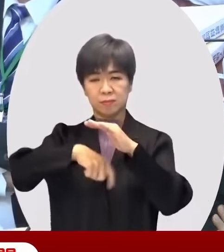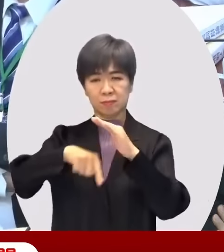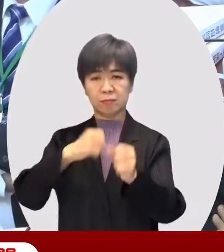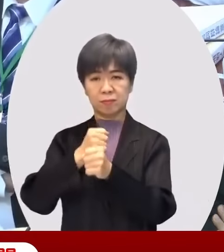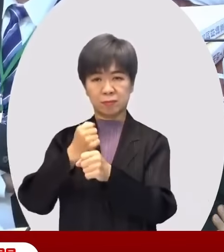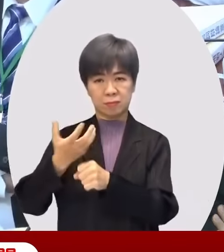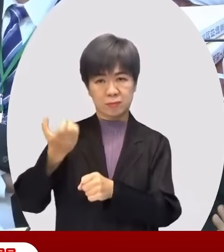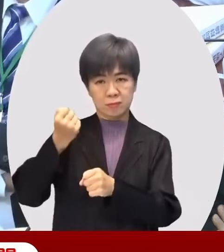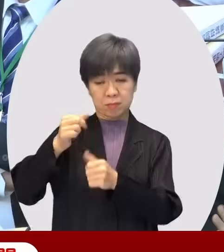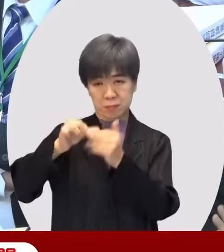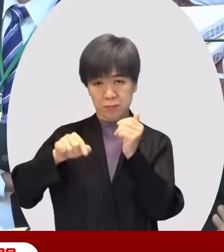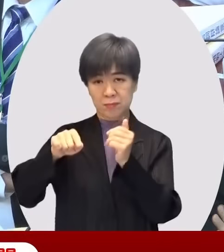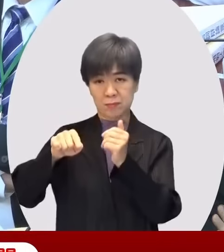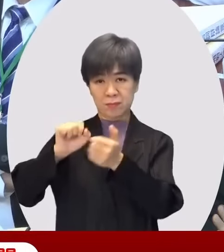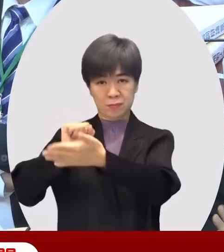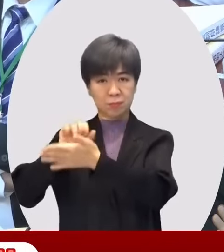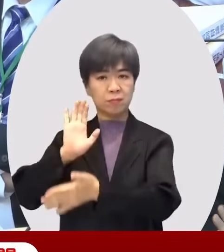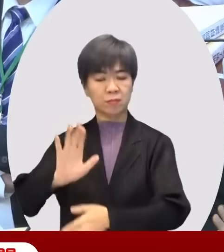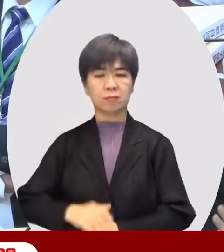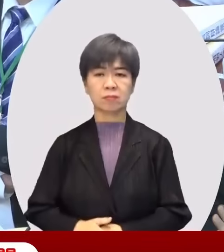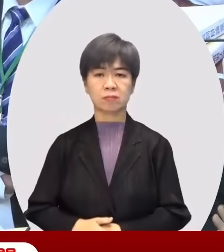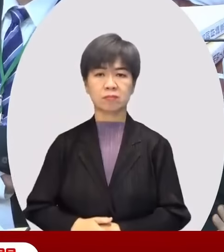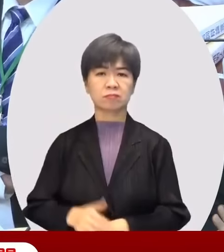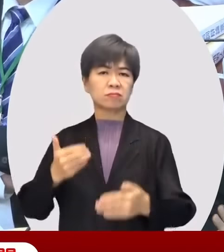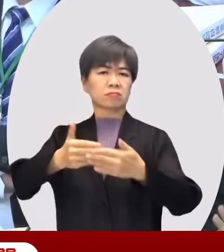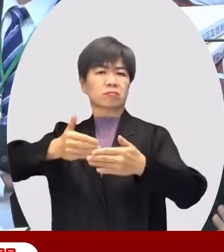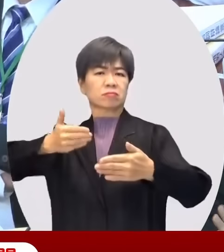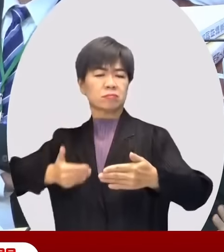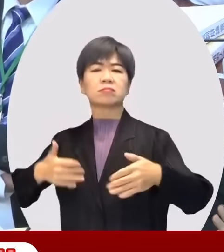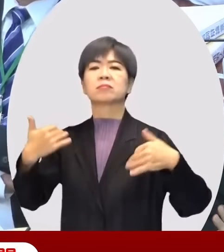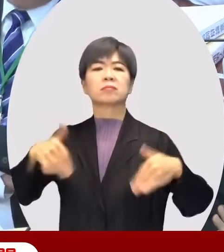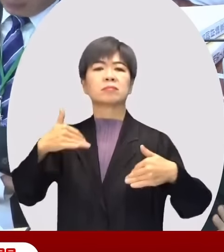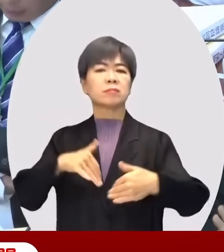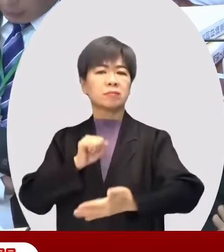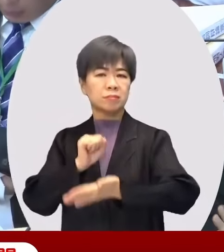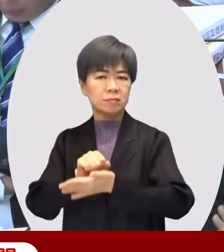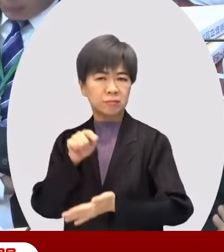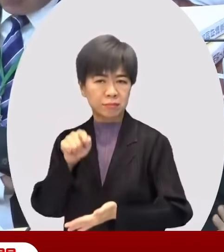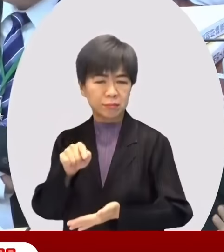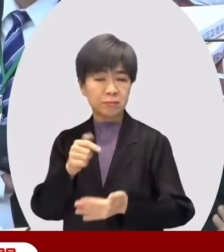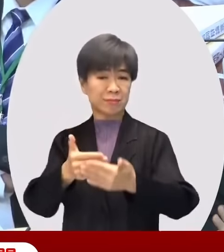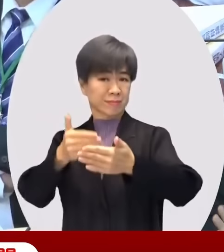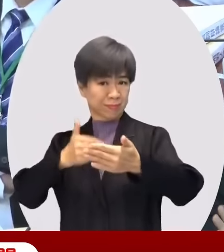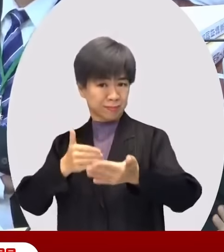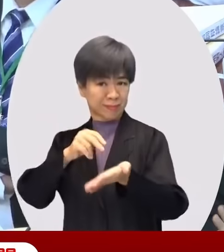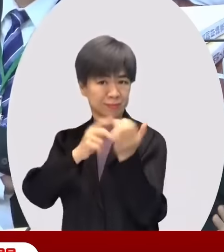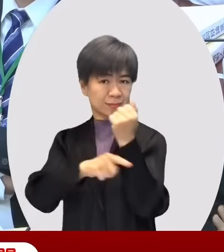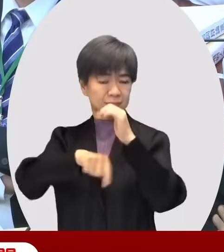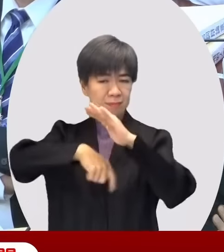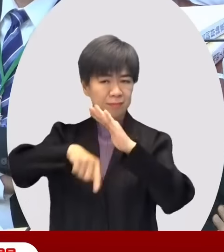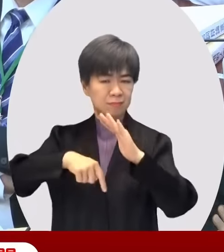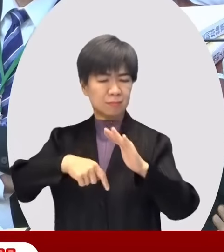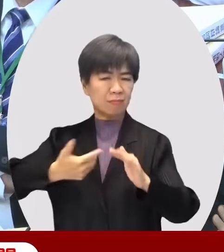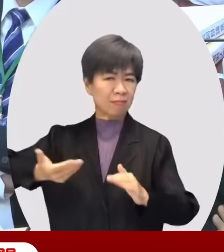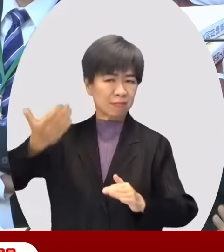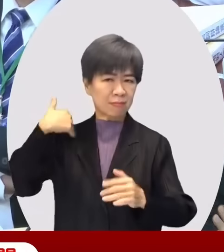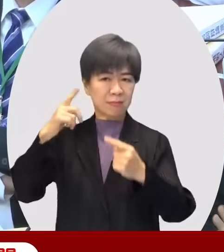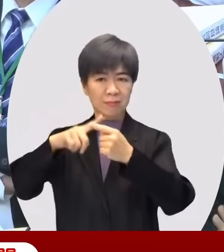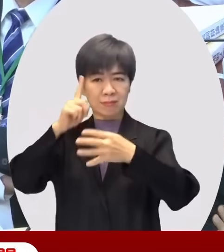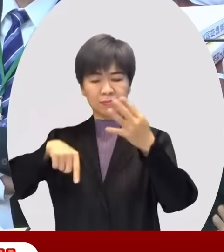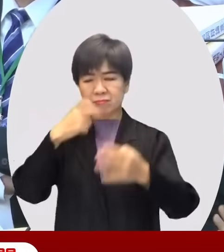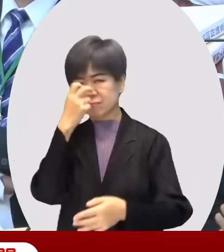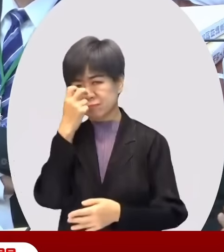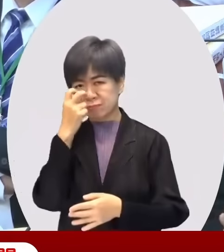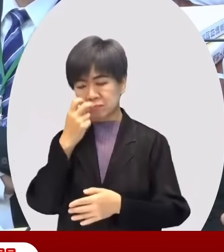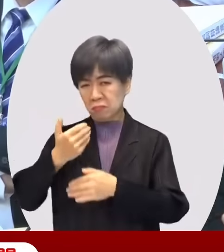院职权行使法里面。可是之前其实在没有明定在立法院职权行使法里面，立法院长久以来的人